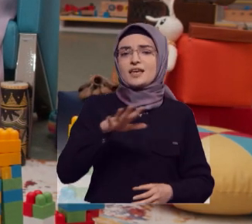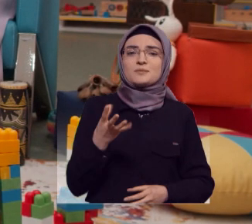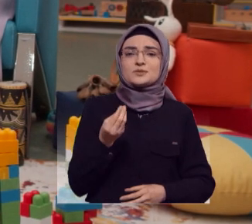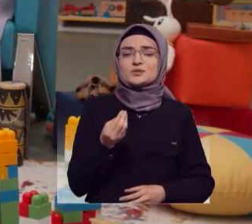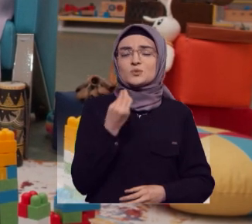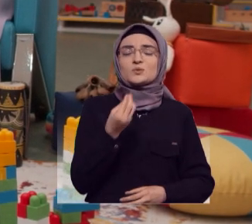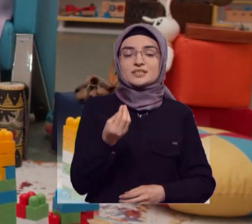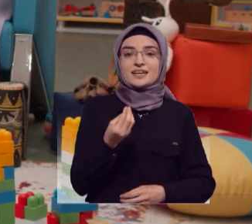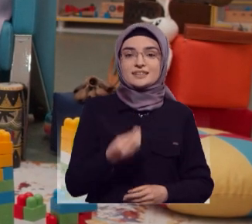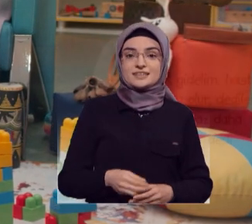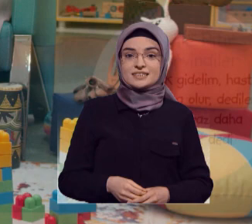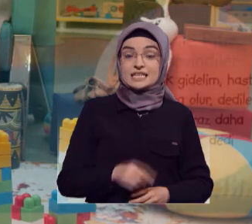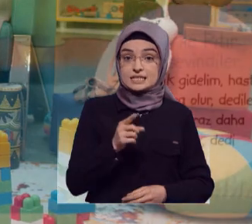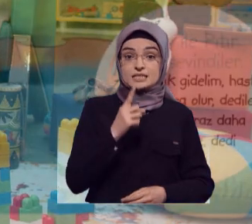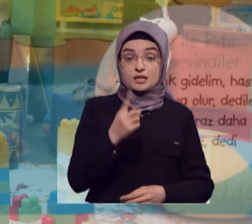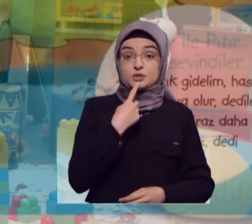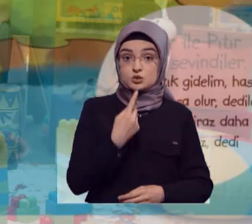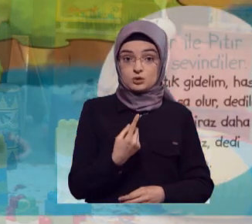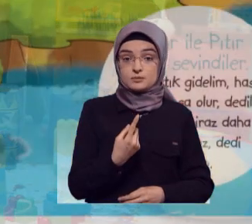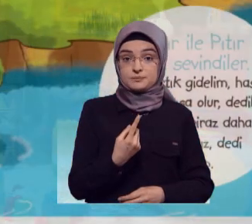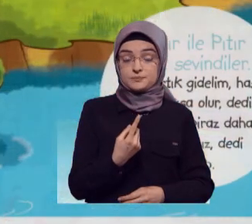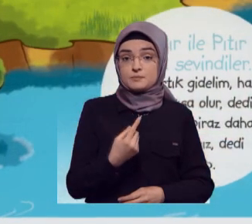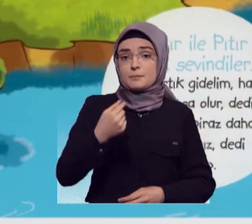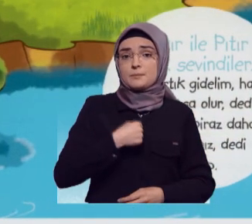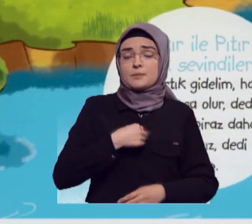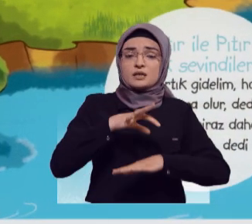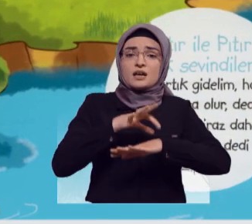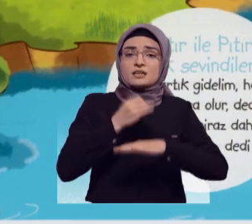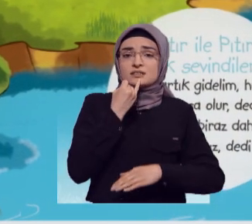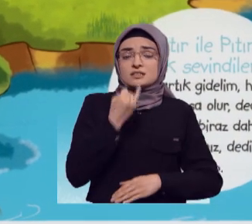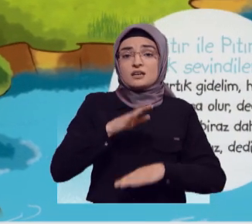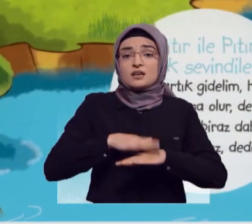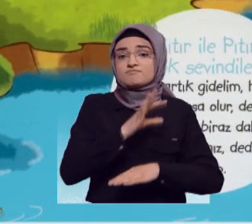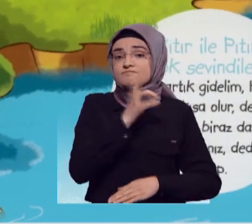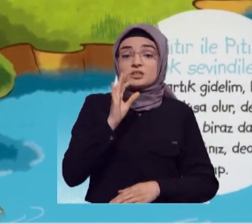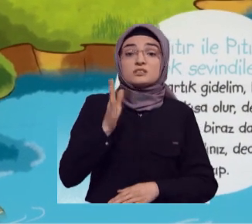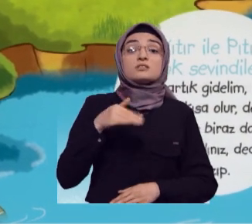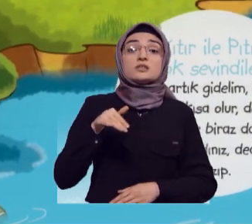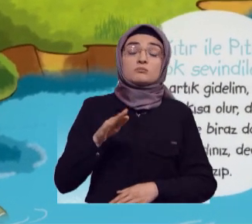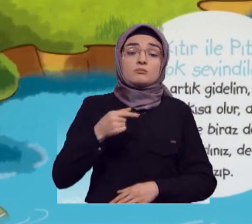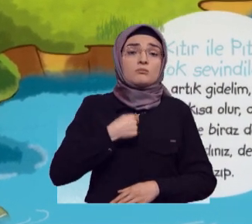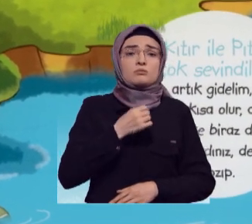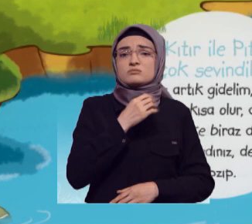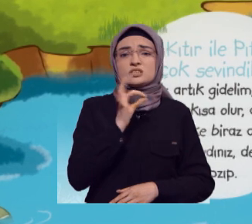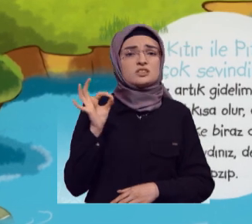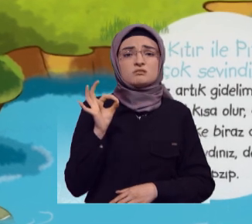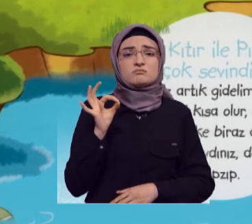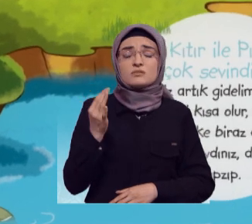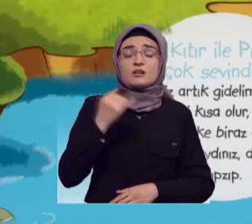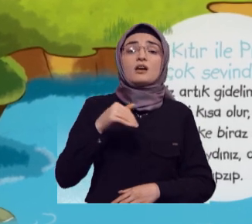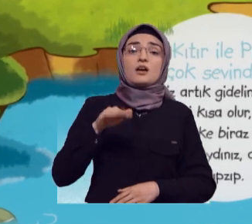Hepsi çok lezzetliymiş. Size bir şey söyleyeyim mi? Ben hasta ziyaretine hiç gitmedim. Bana da kimse